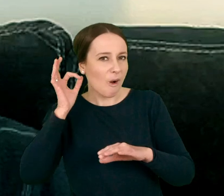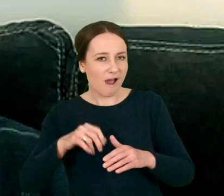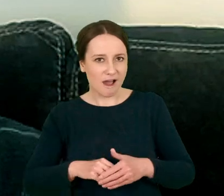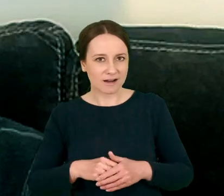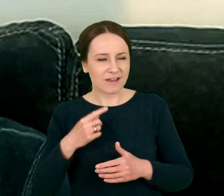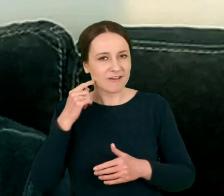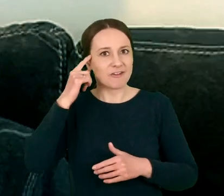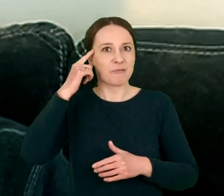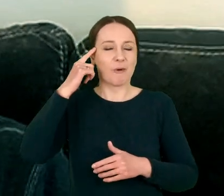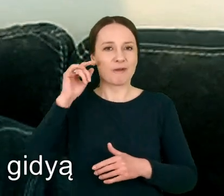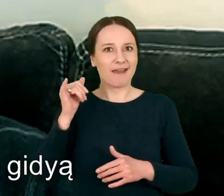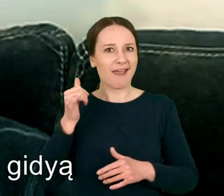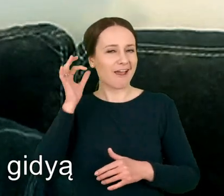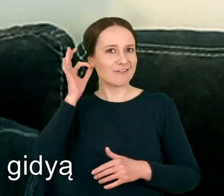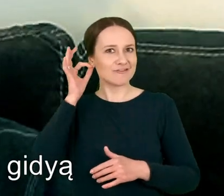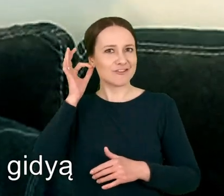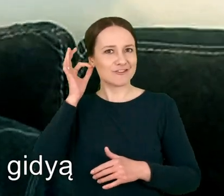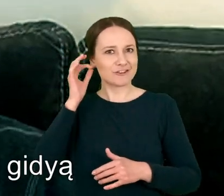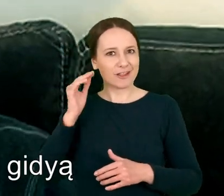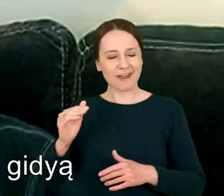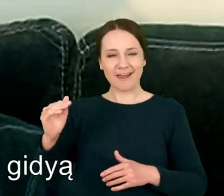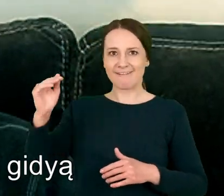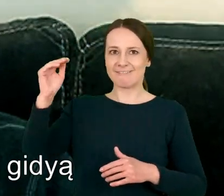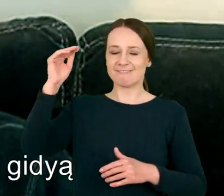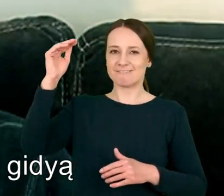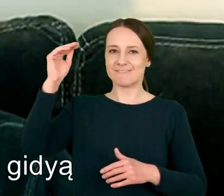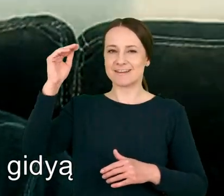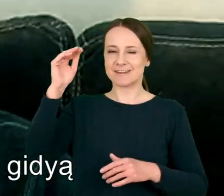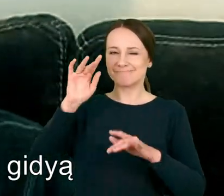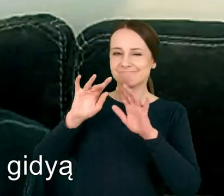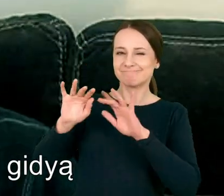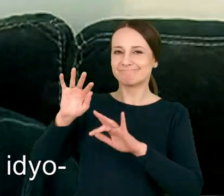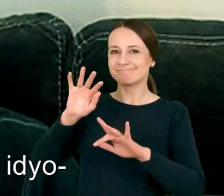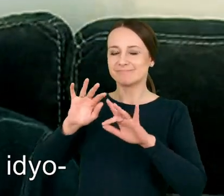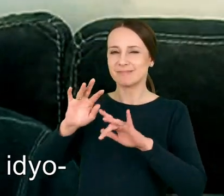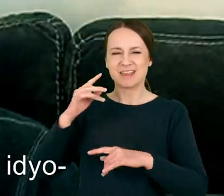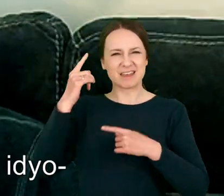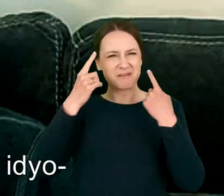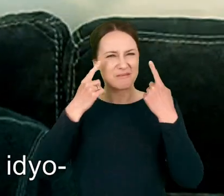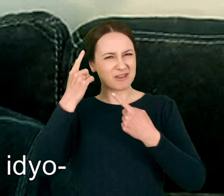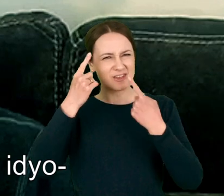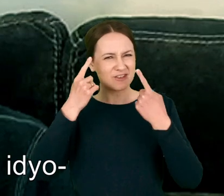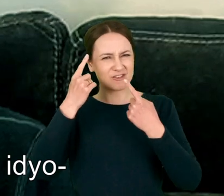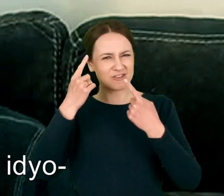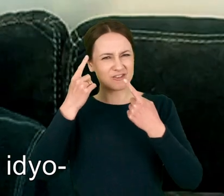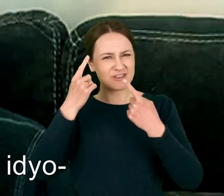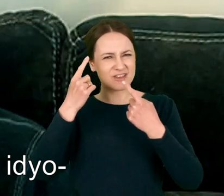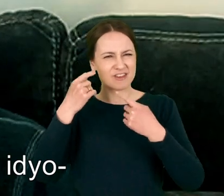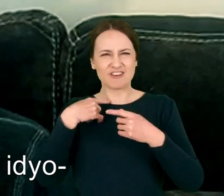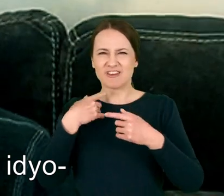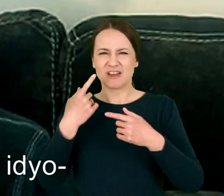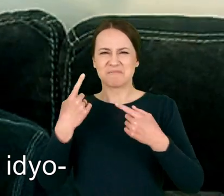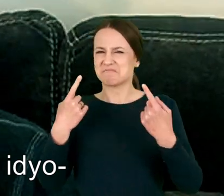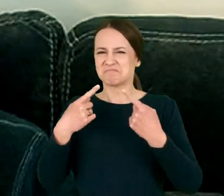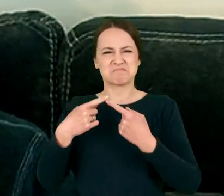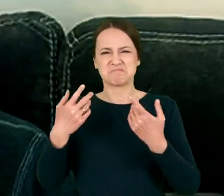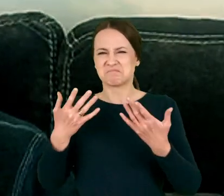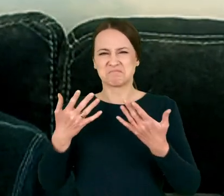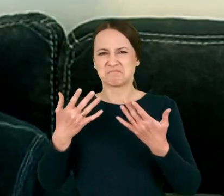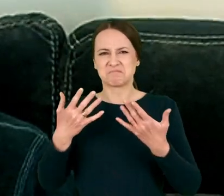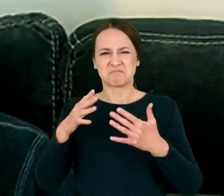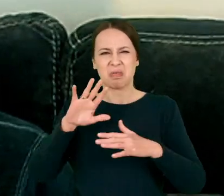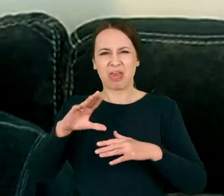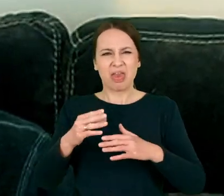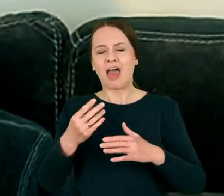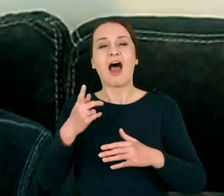kucharkami. Wspomni z jakąś wielką gidią swe gruchania, jak